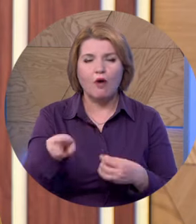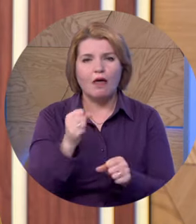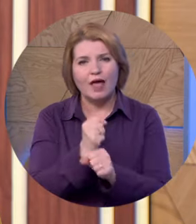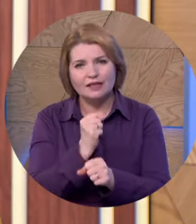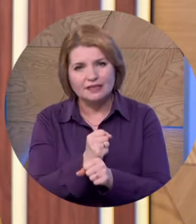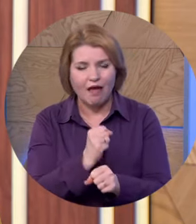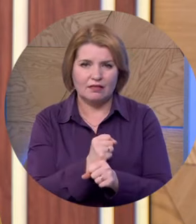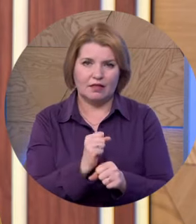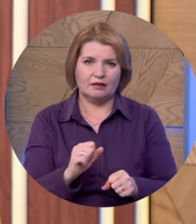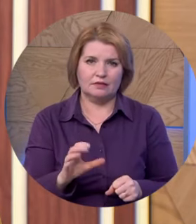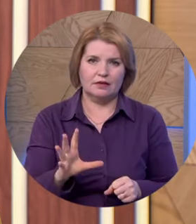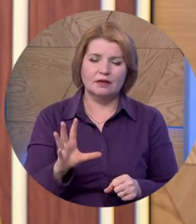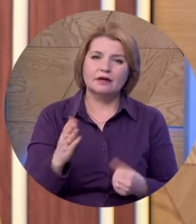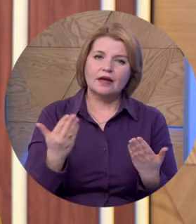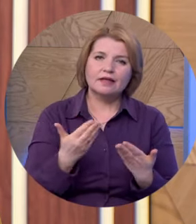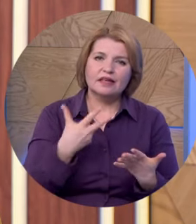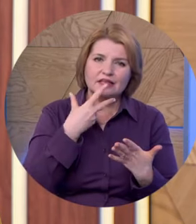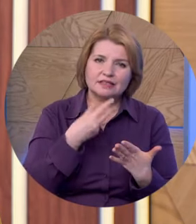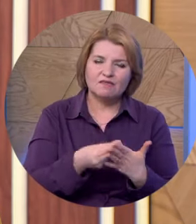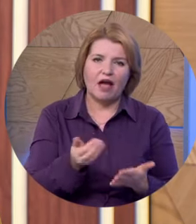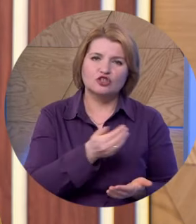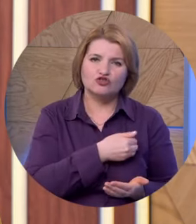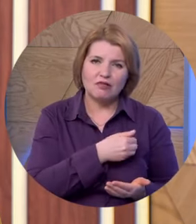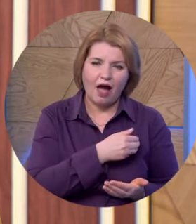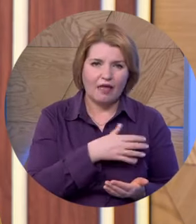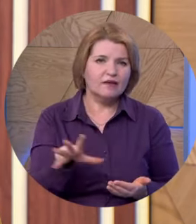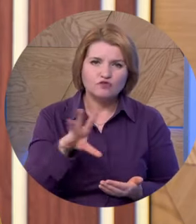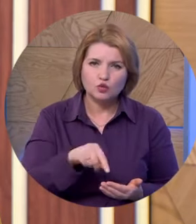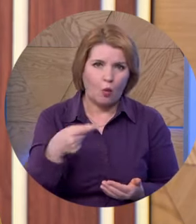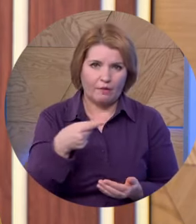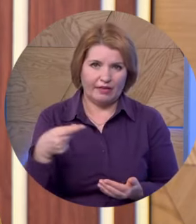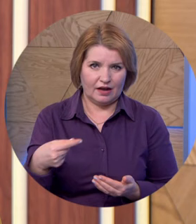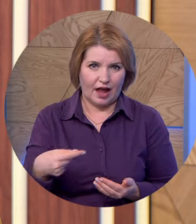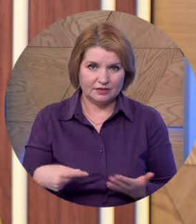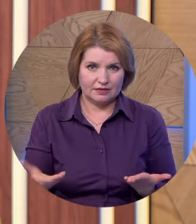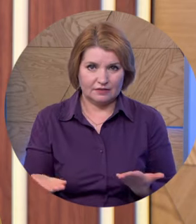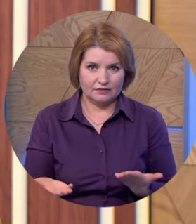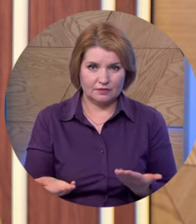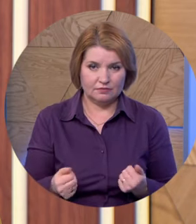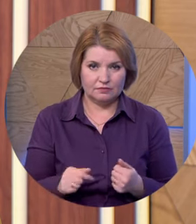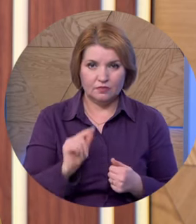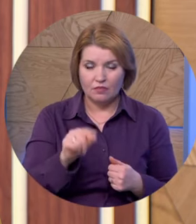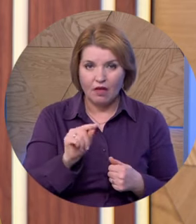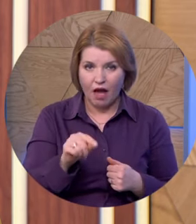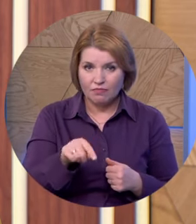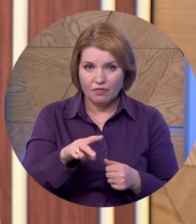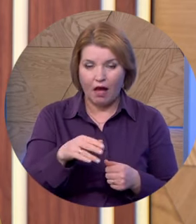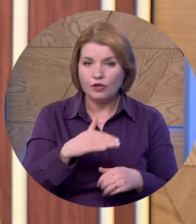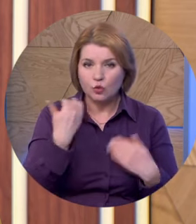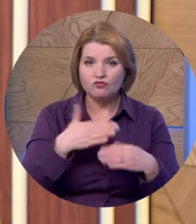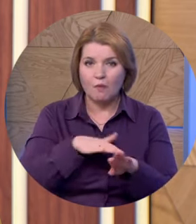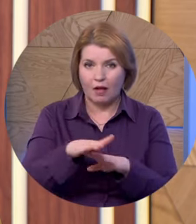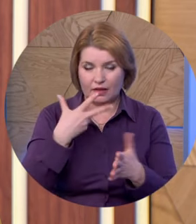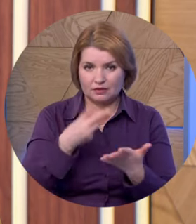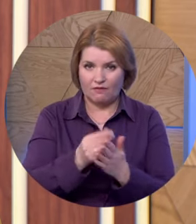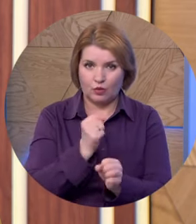делает, все какие-то свои там желания. И при этом она недобросовестно выполняет свою работу. Вот.